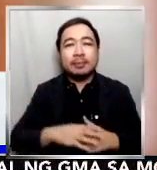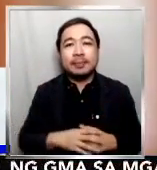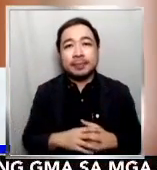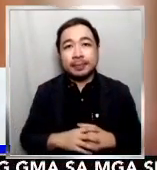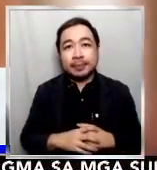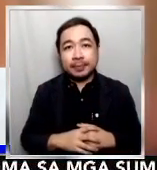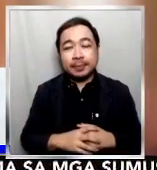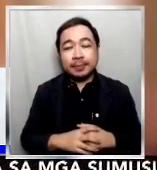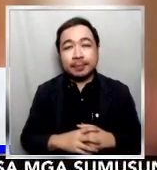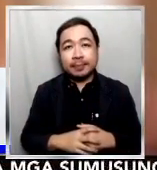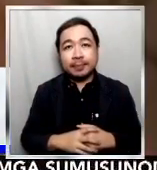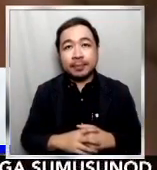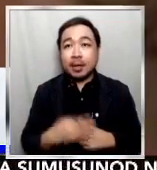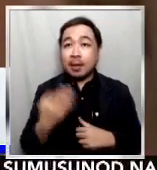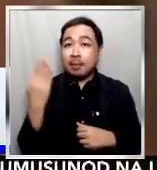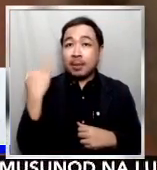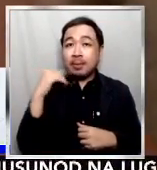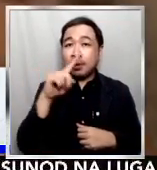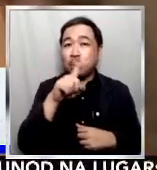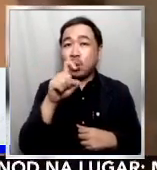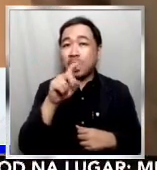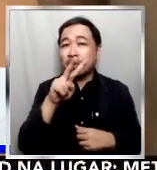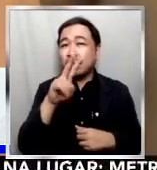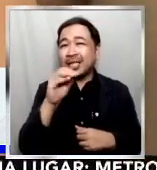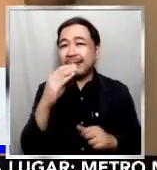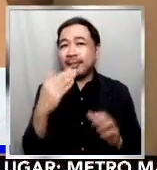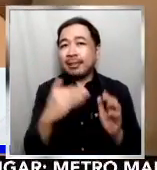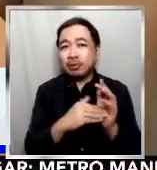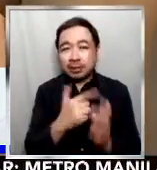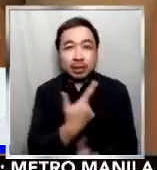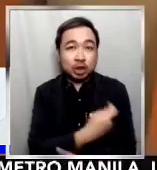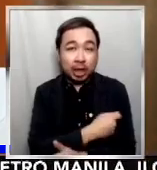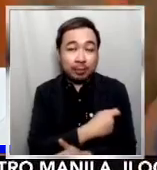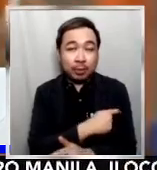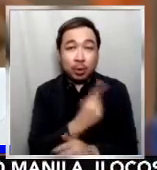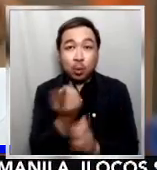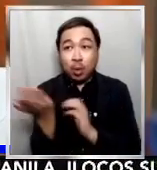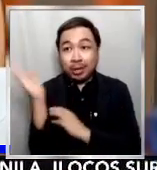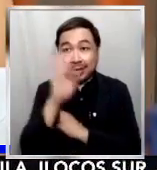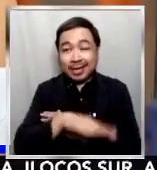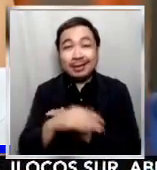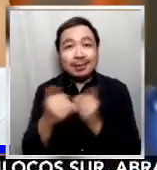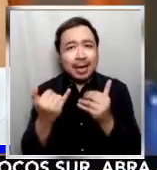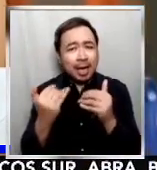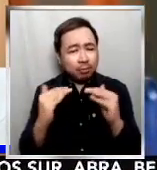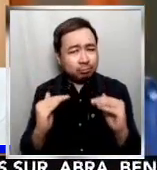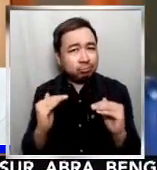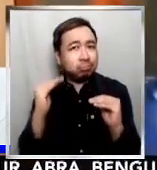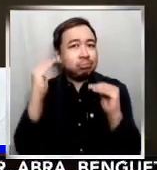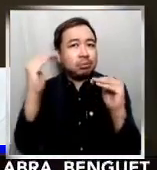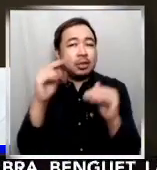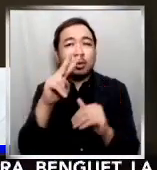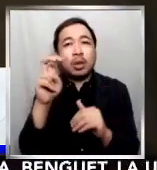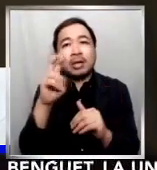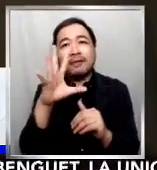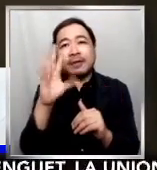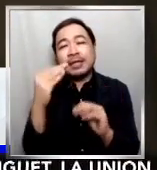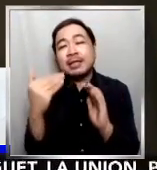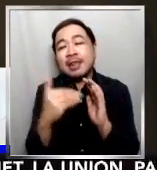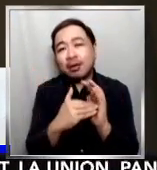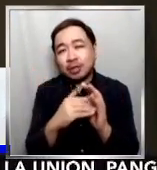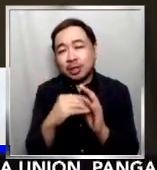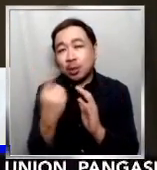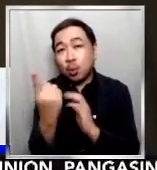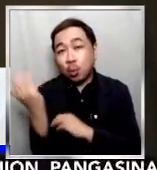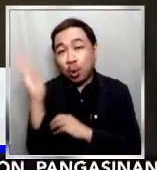Mula sa dating 120,000 jobs kada araw, iniakyat sa 250,000 jobs ang daily target sa National Capital Region ngayong